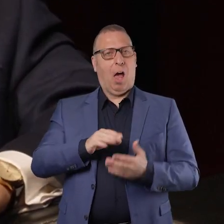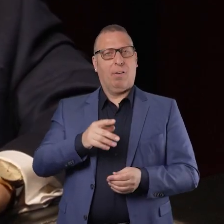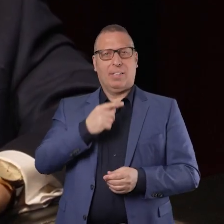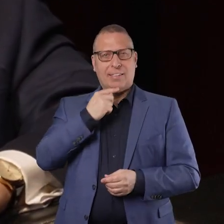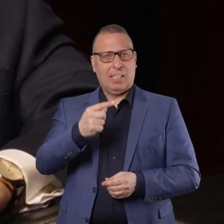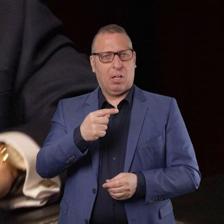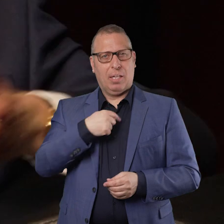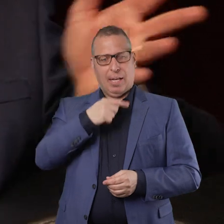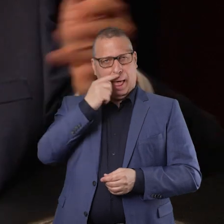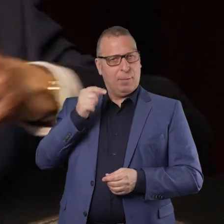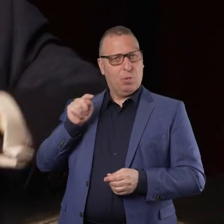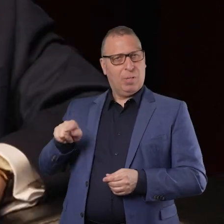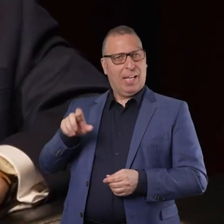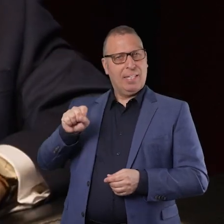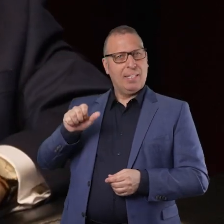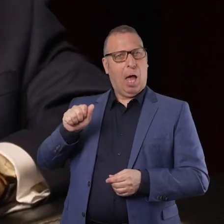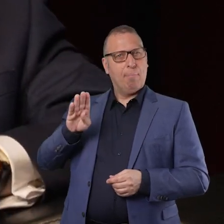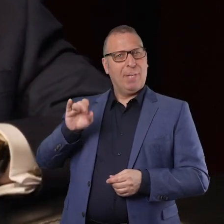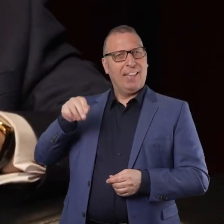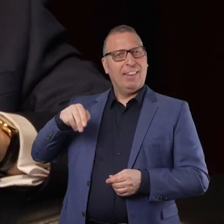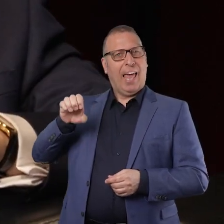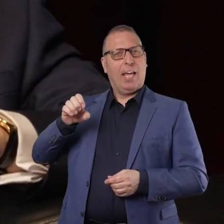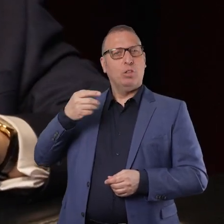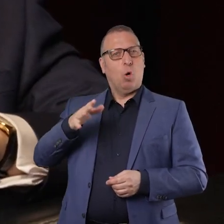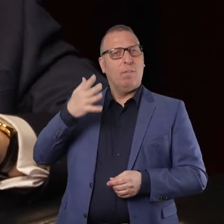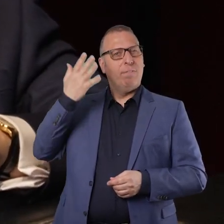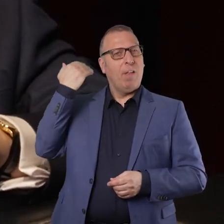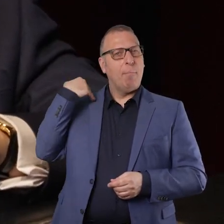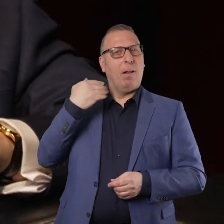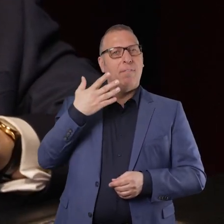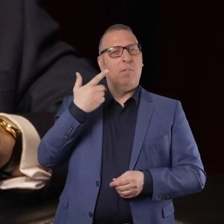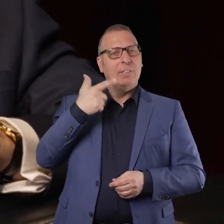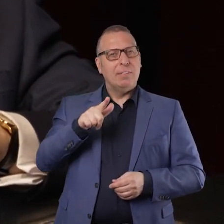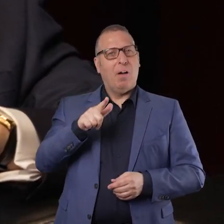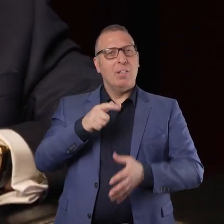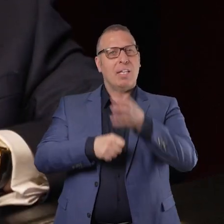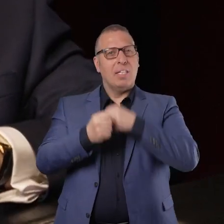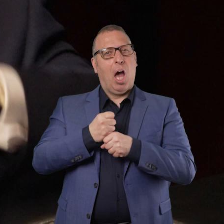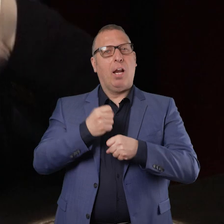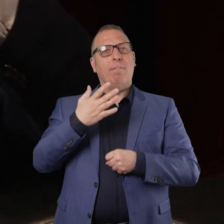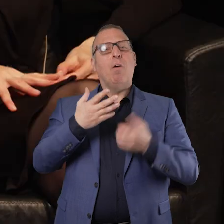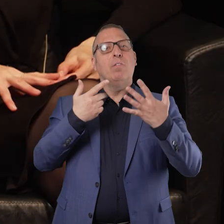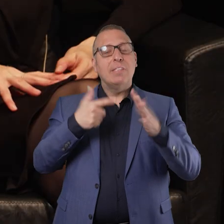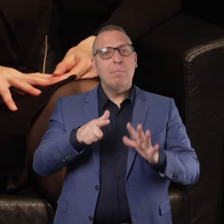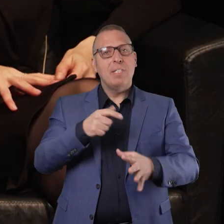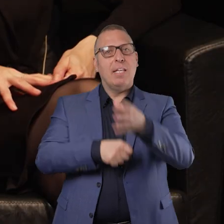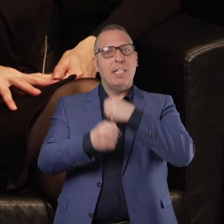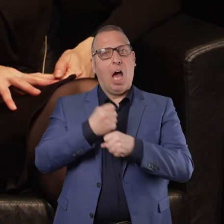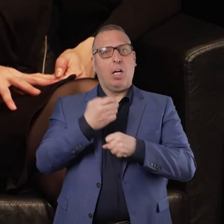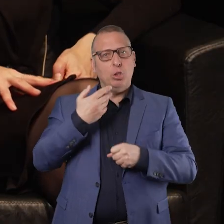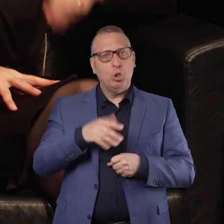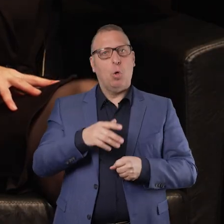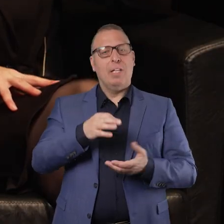Ötschem gesagt, ich glaube sogar zu dir, Sabine. Ich sehe schon vor 25 Jahren, bei den 75 Jahren, vier als